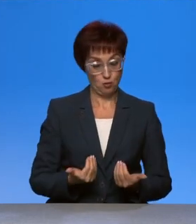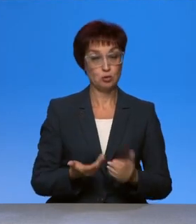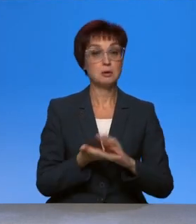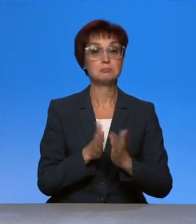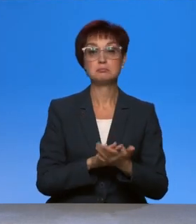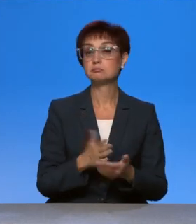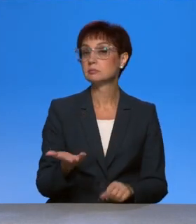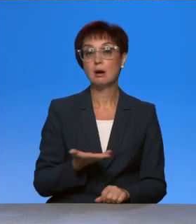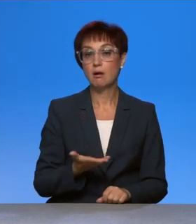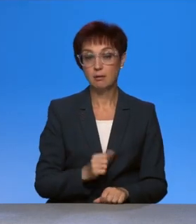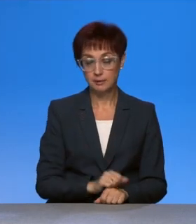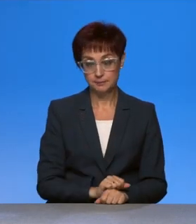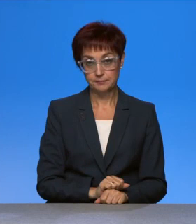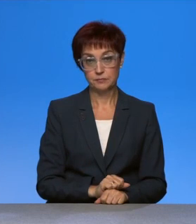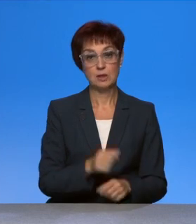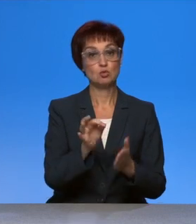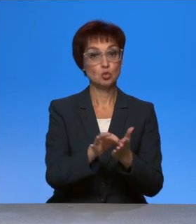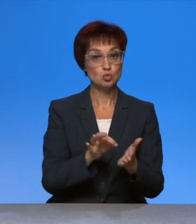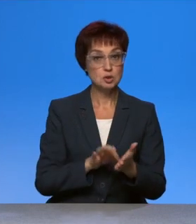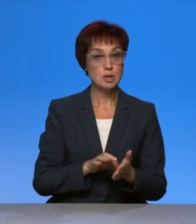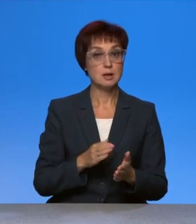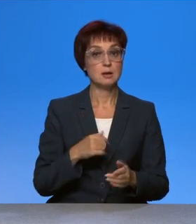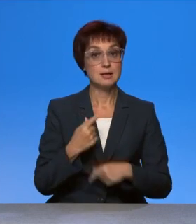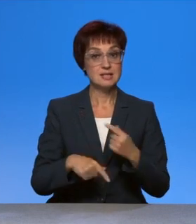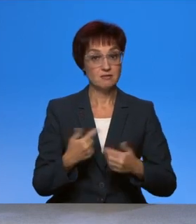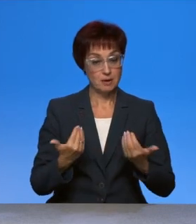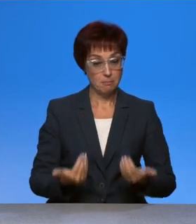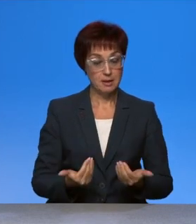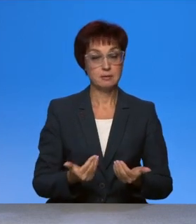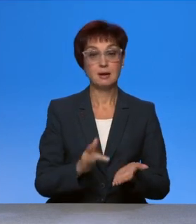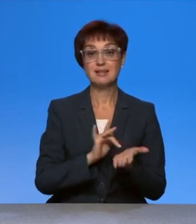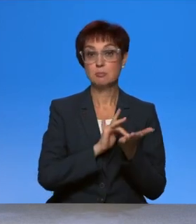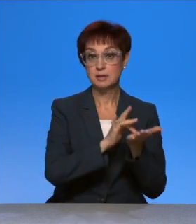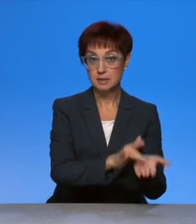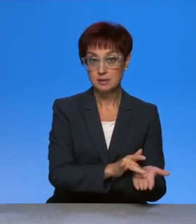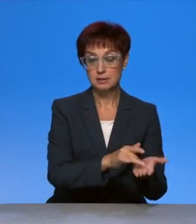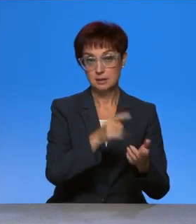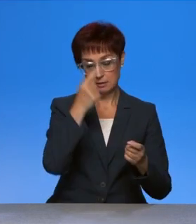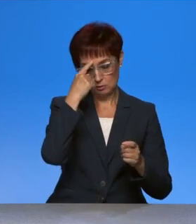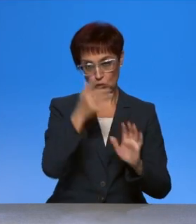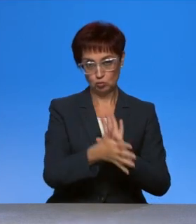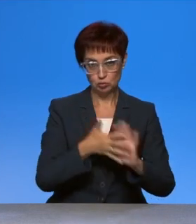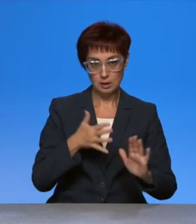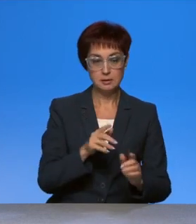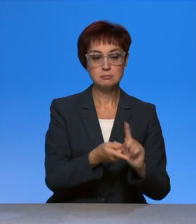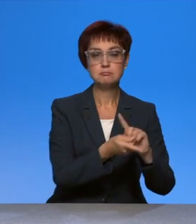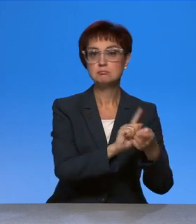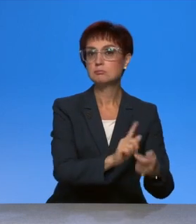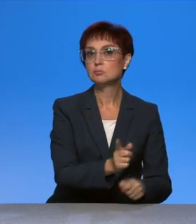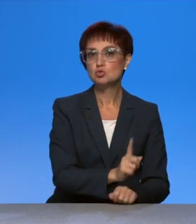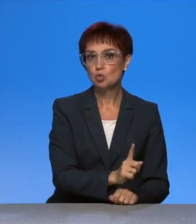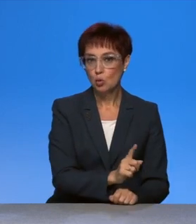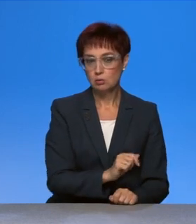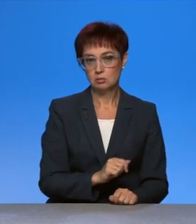что цель современных экспедиций была, безусловно, это выяснить, что изменилось. И мы в первую очередь увидели, что